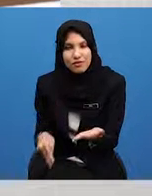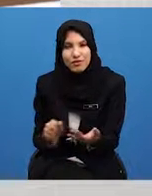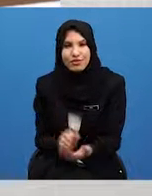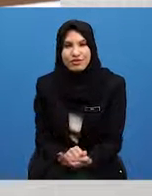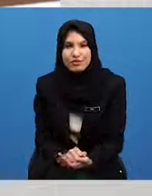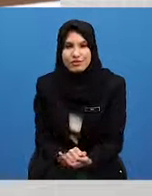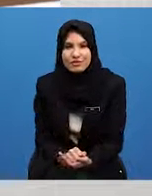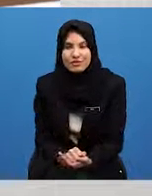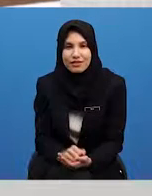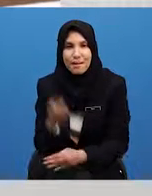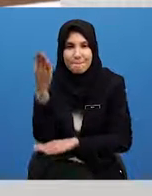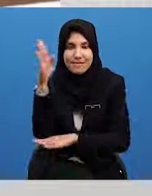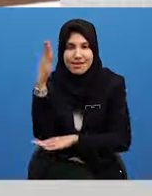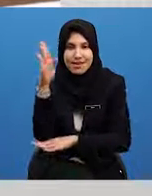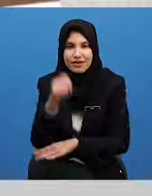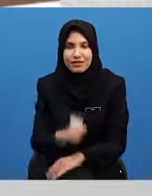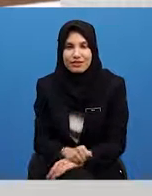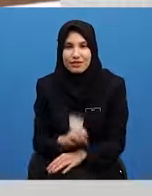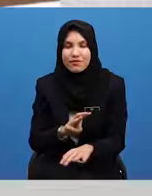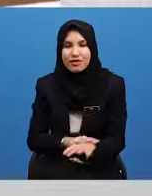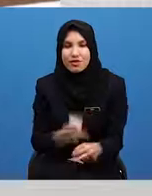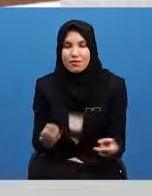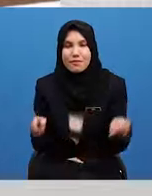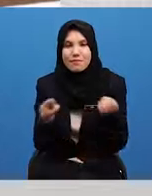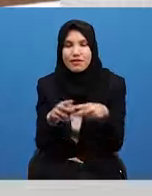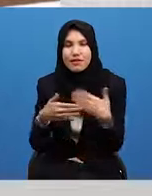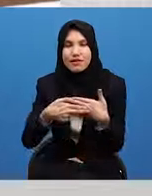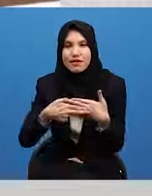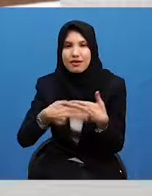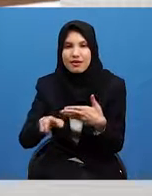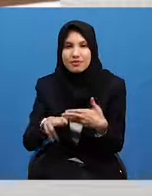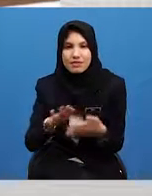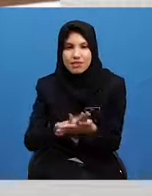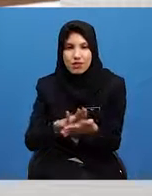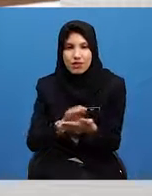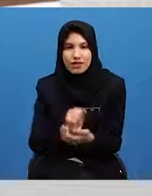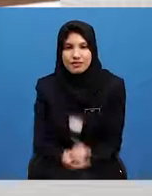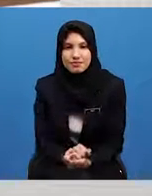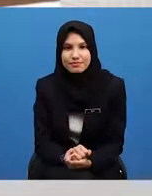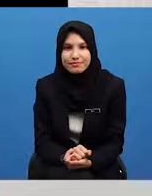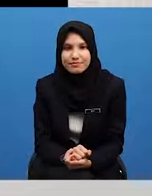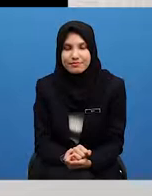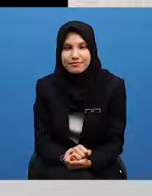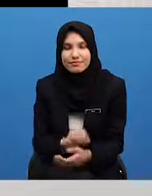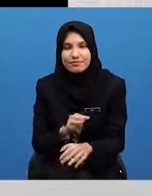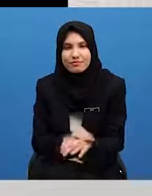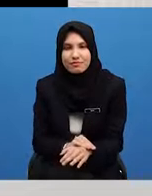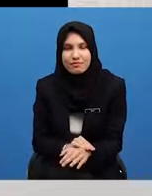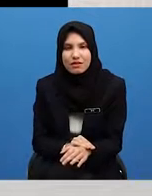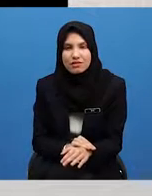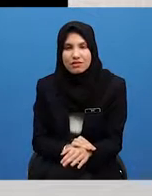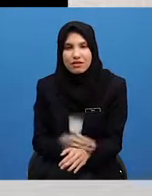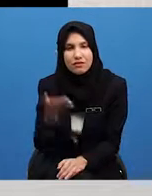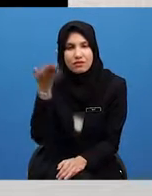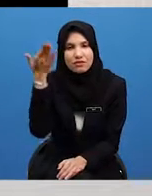atau menaikkan bendera sewaktu perhimpunan rasmi sekolah. Semasa